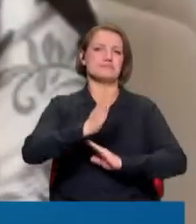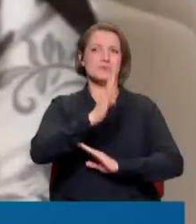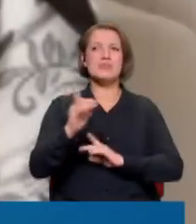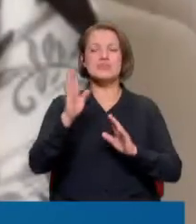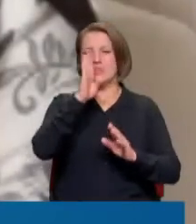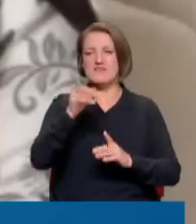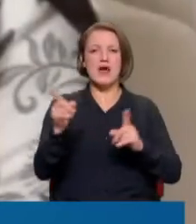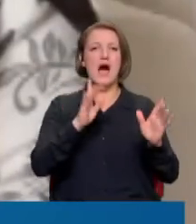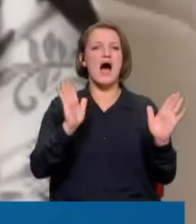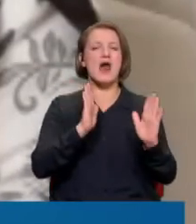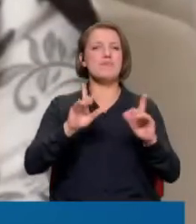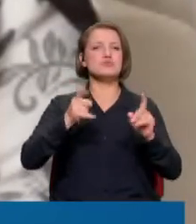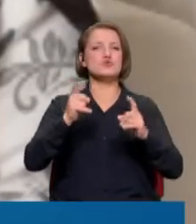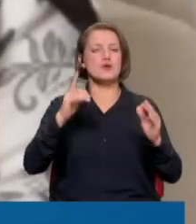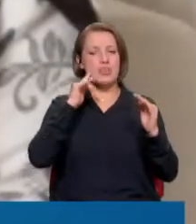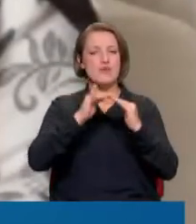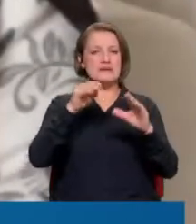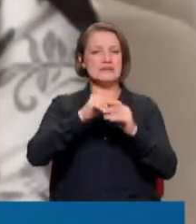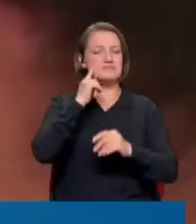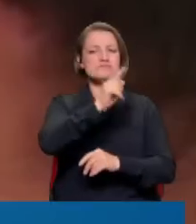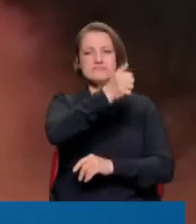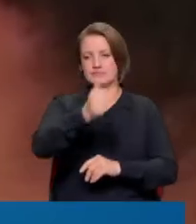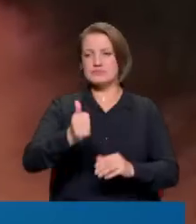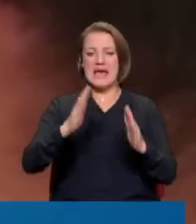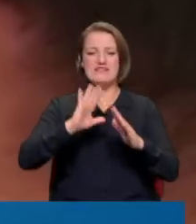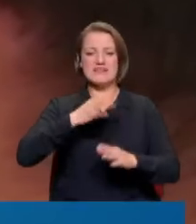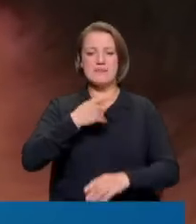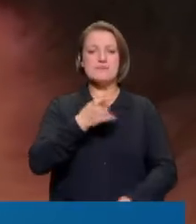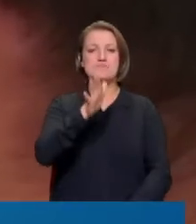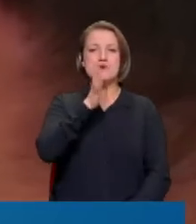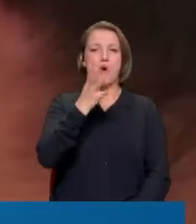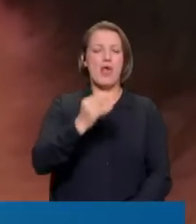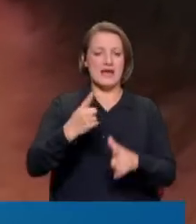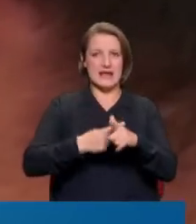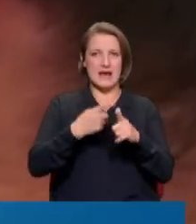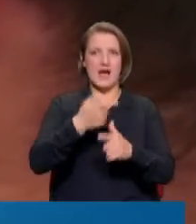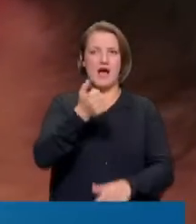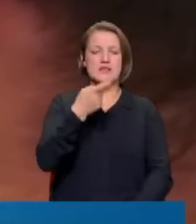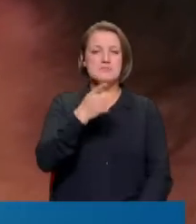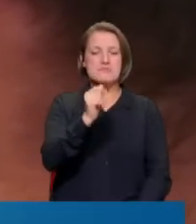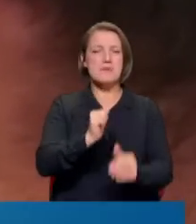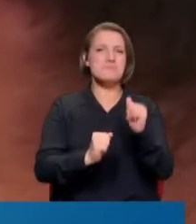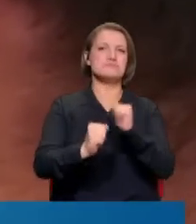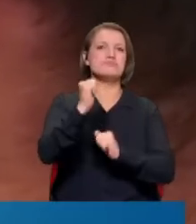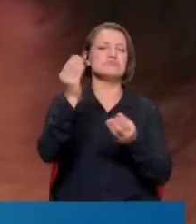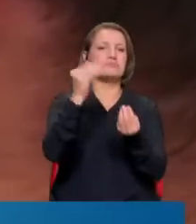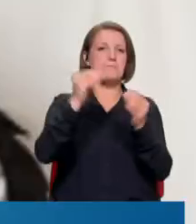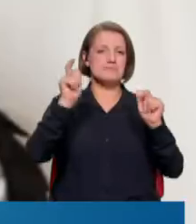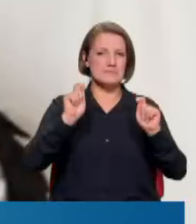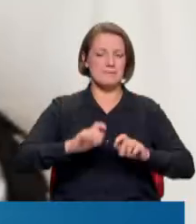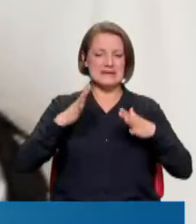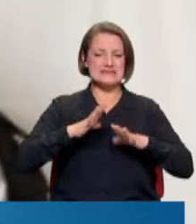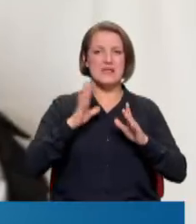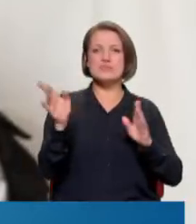taraflar arabulucuya gitti Ancak iddiaya göre ev sahibi 00 lira olan kirayı 6.000 liraya çıkarmak isteyince